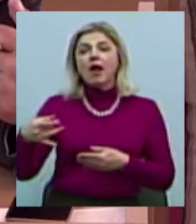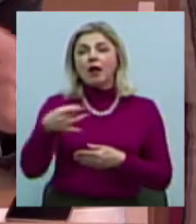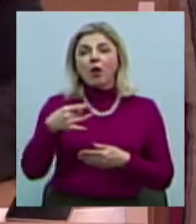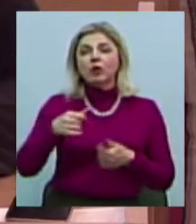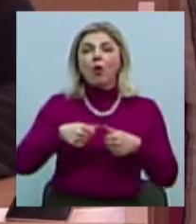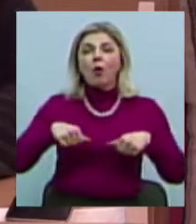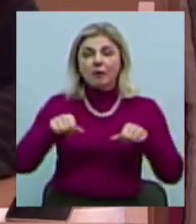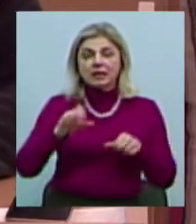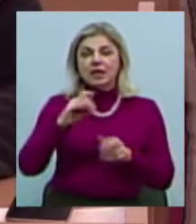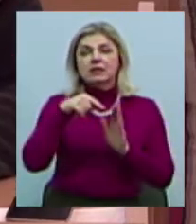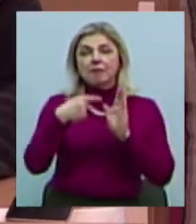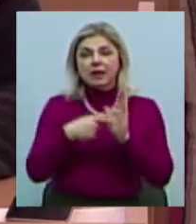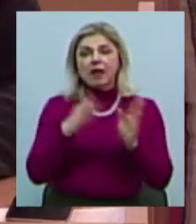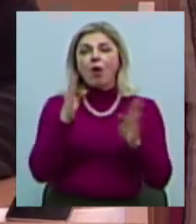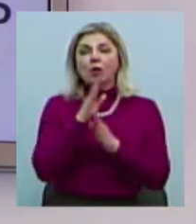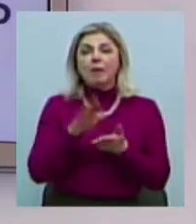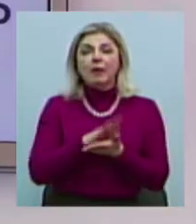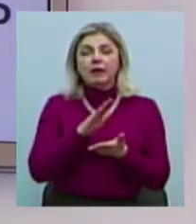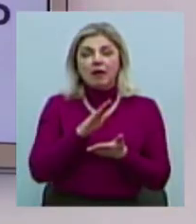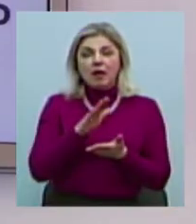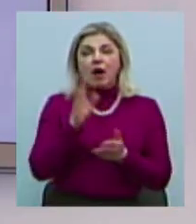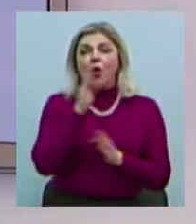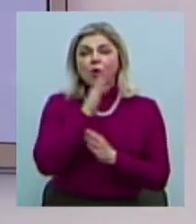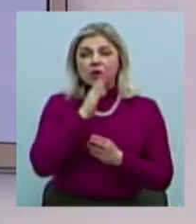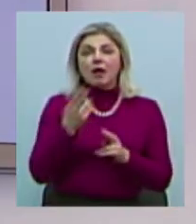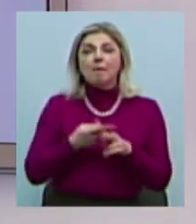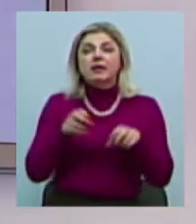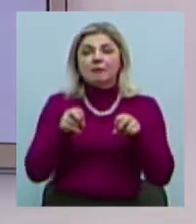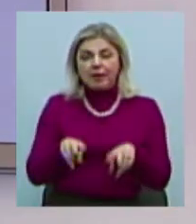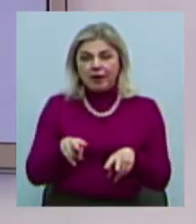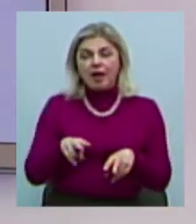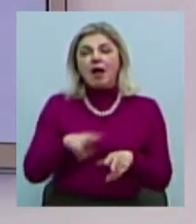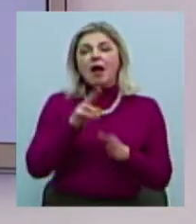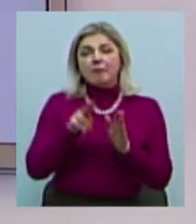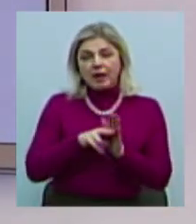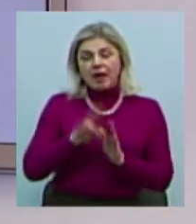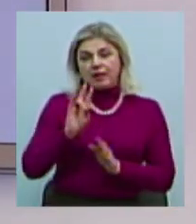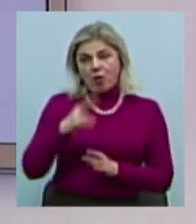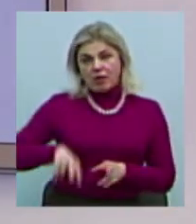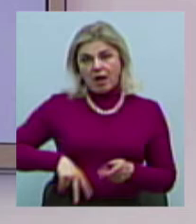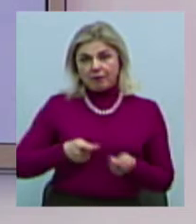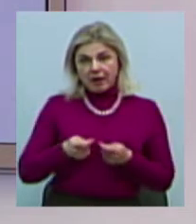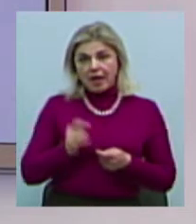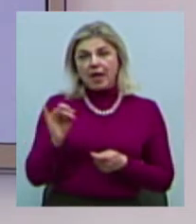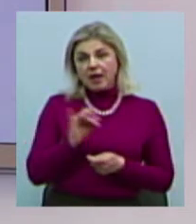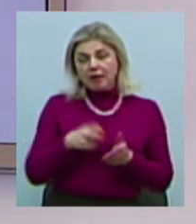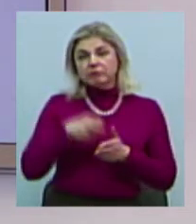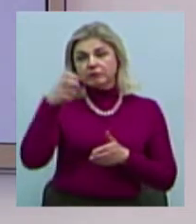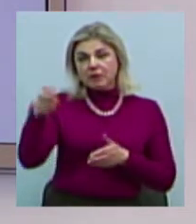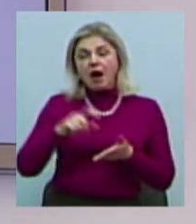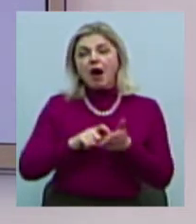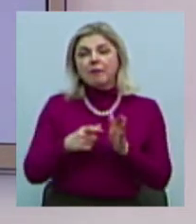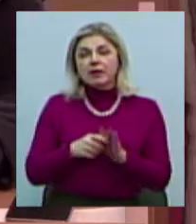питань техногенно-екологічної безпеки і надзвичайних ситуацій при Миколаївській облдержадміністрації та до Кабінету міністрів України з